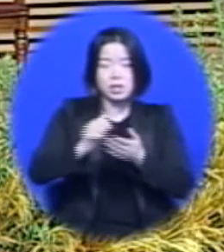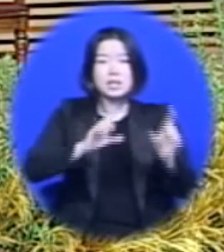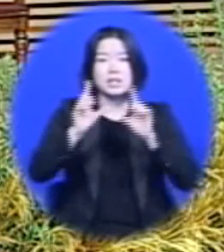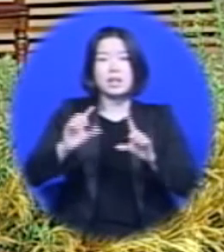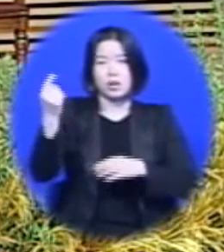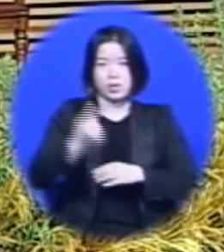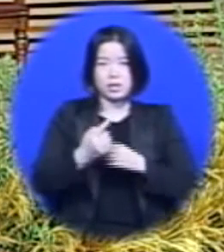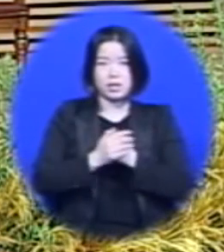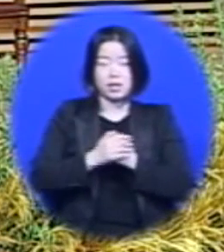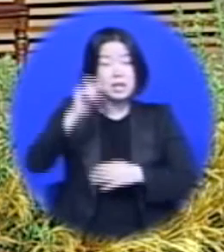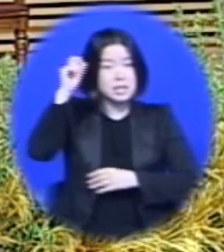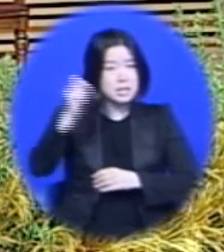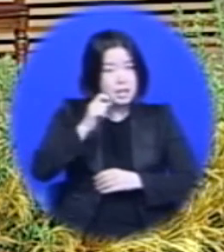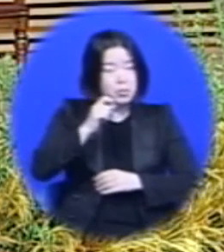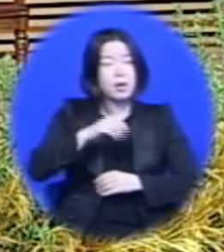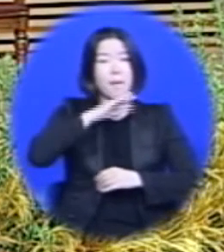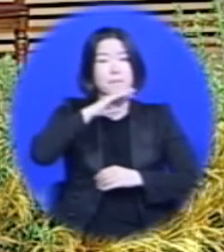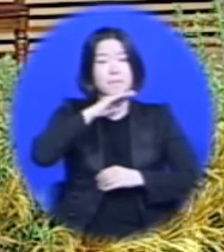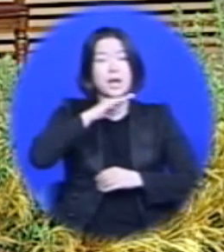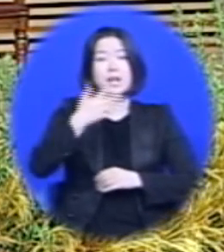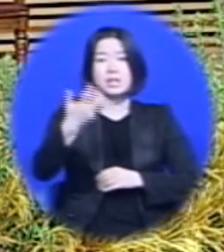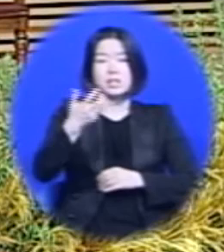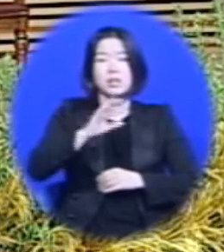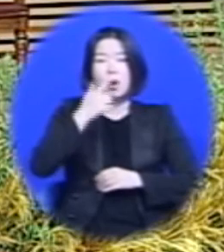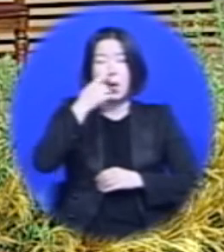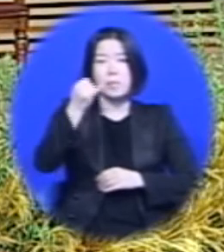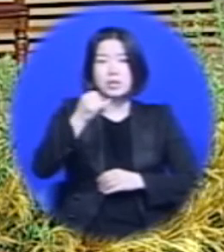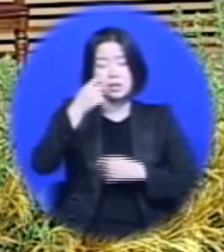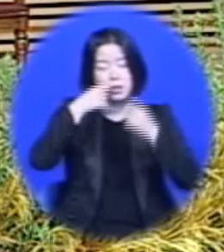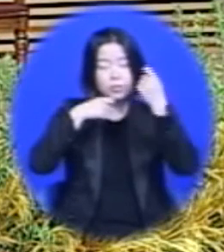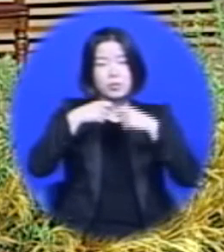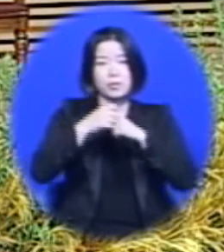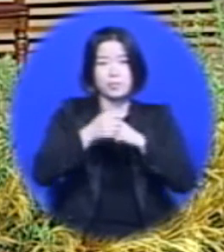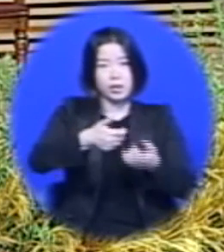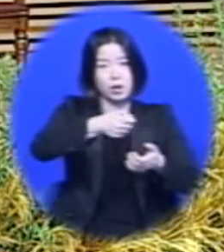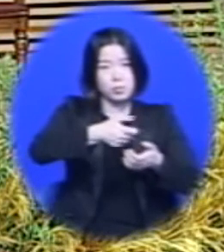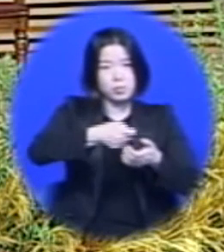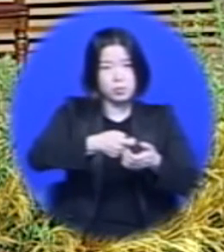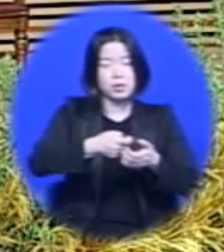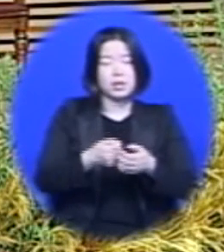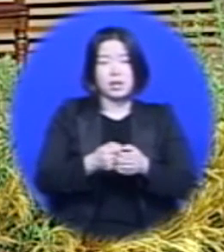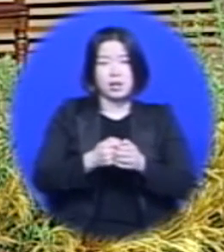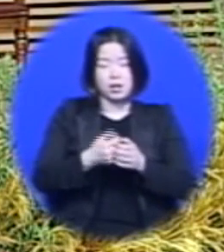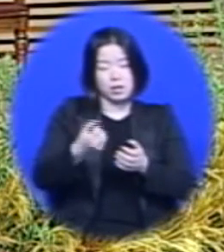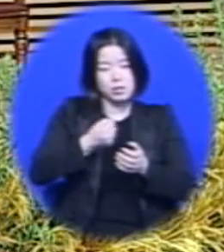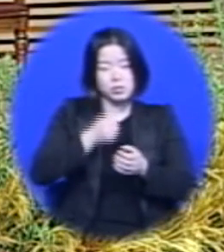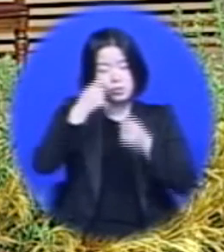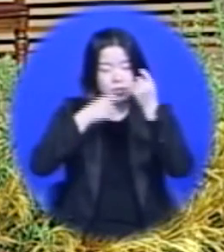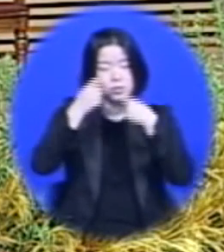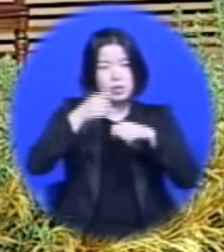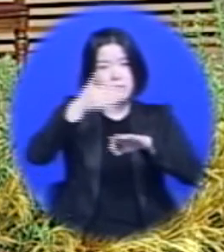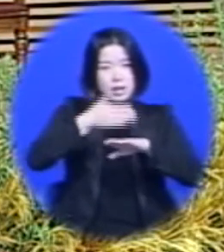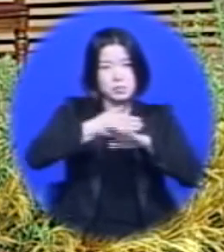살아왔구나. 새벽녘 팔순 어머니가 흐느끼신다. 묵주를 손에 쥐고 흐느끼신다. 감사한